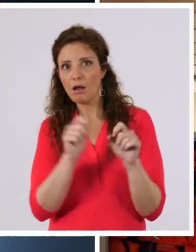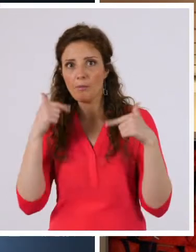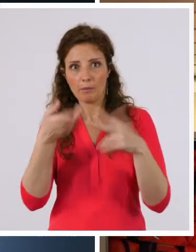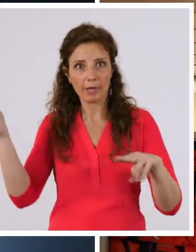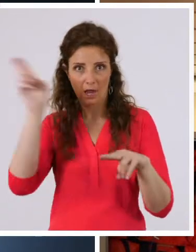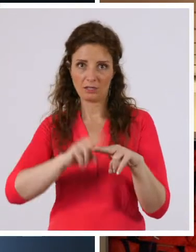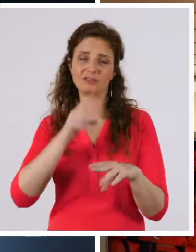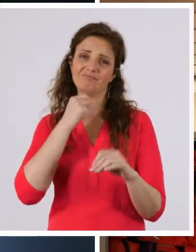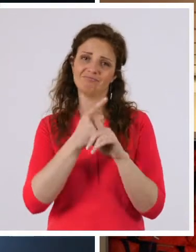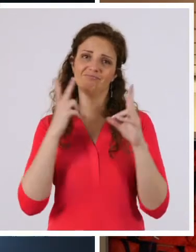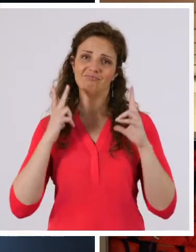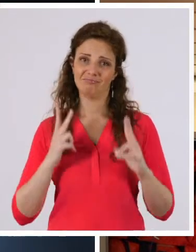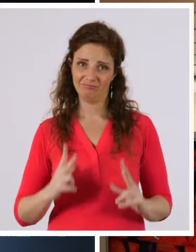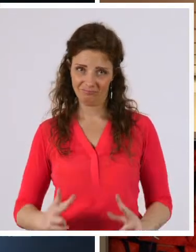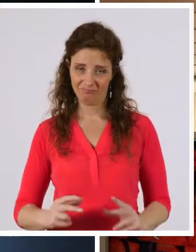incolumità.